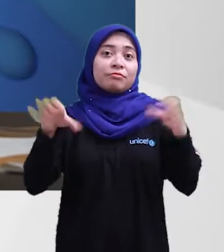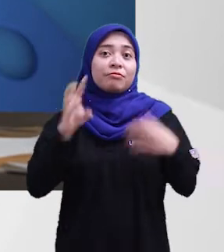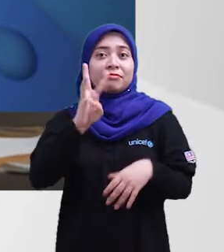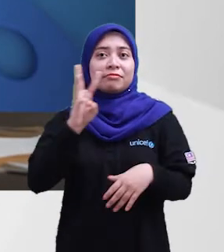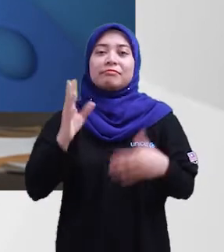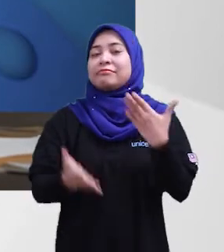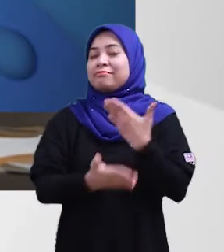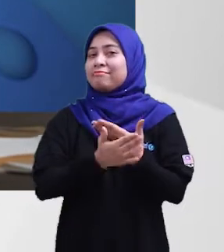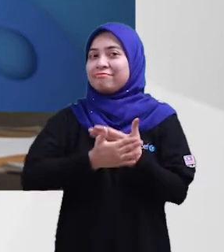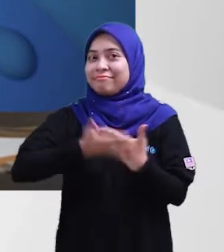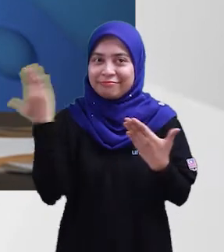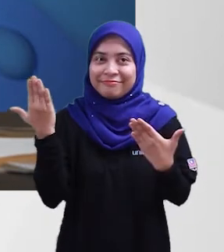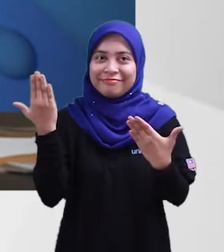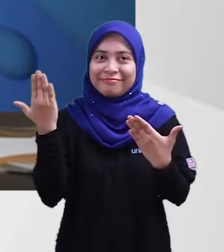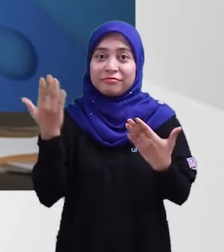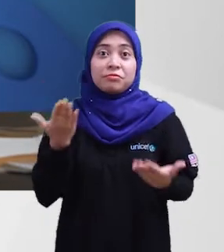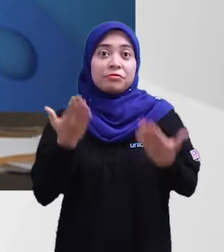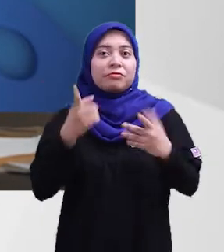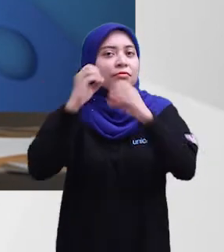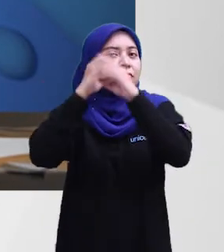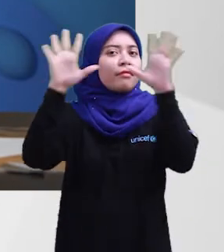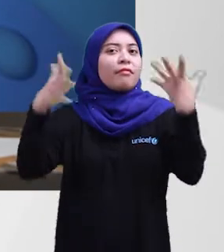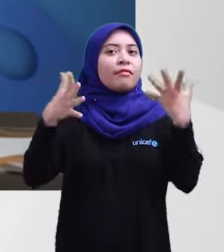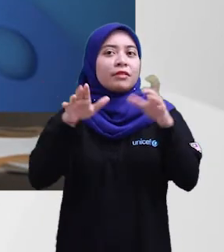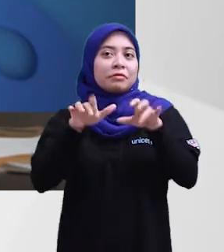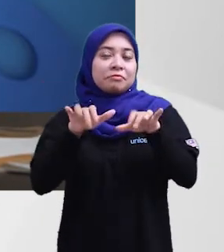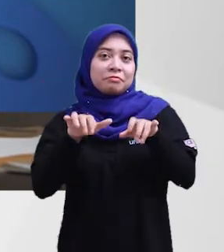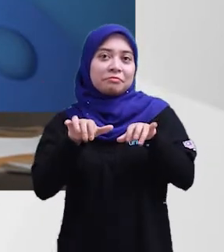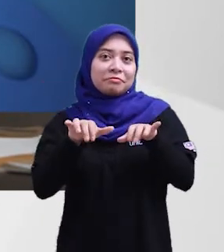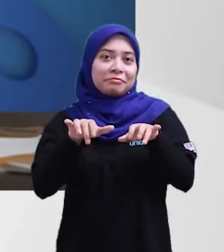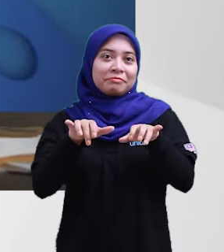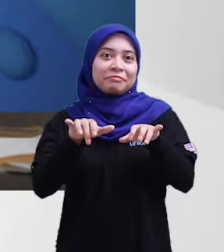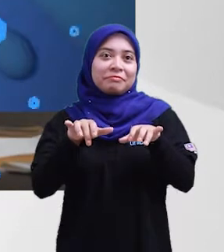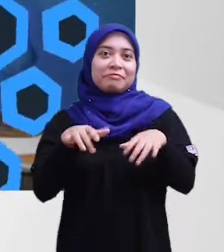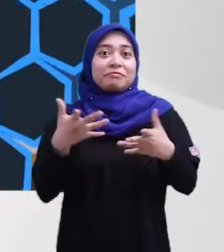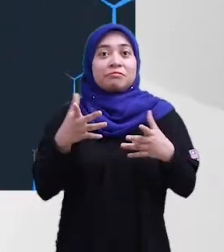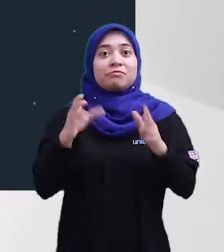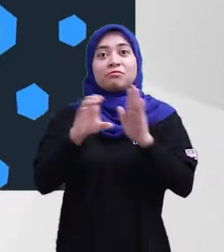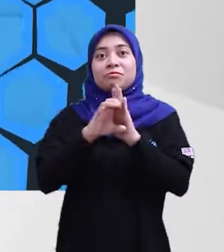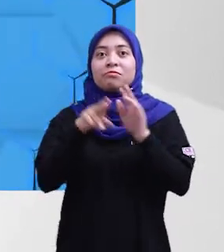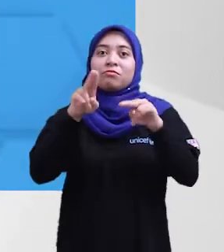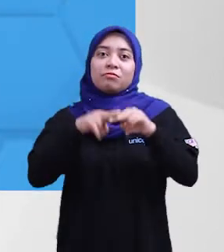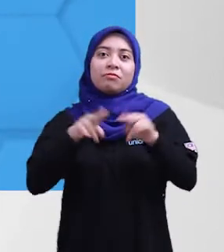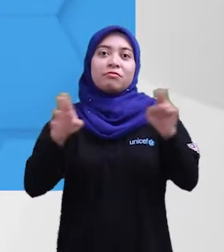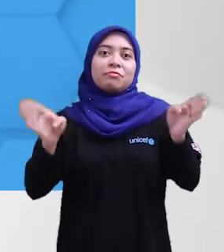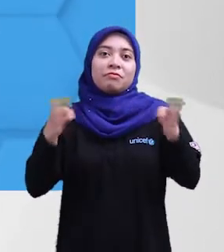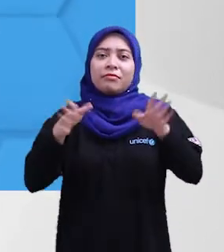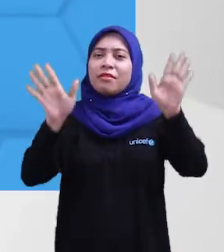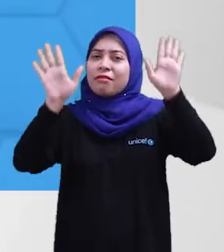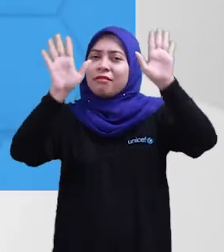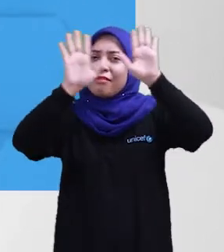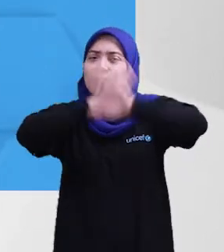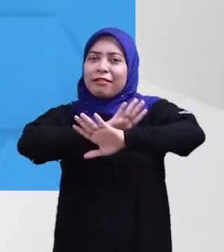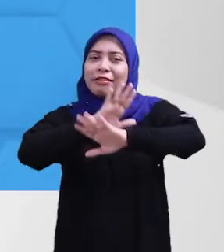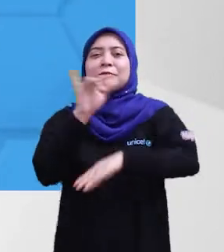sebenarnya membina laman web adalah sangat mudah. Mungkin anda akan bayangkan pencipta laman web sebagai seseorang yang duduk dalam bilik